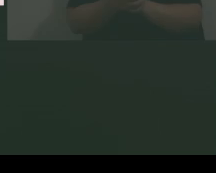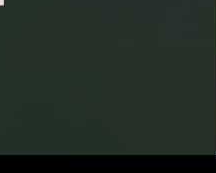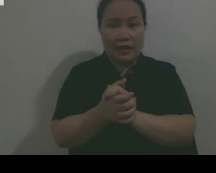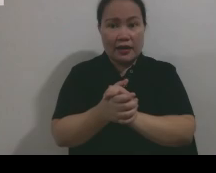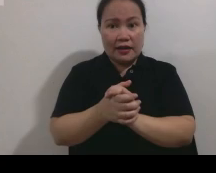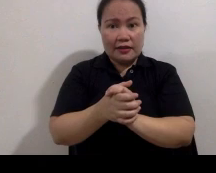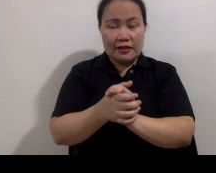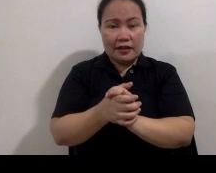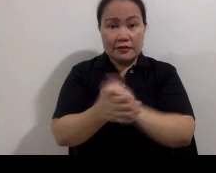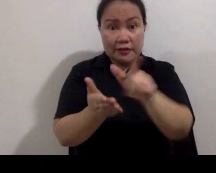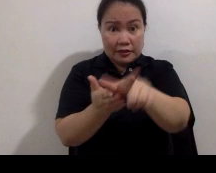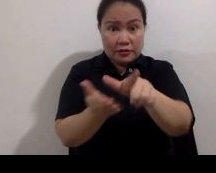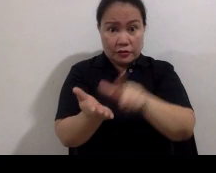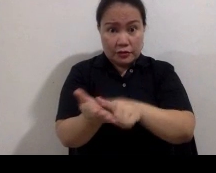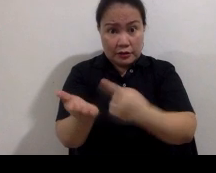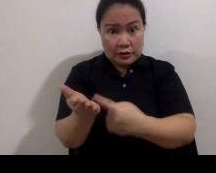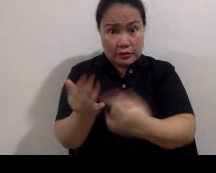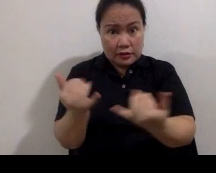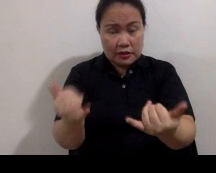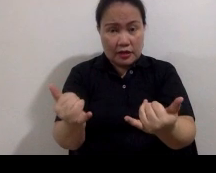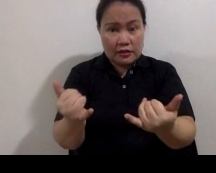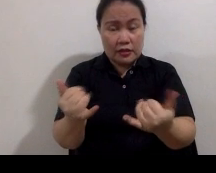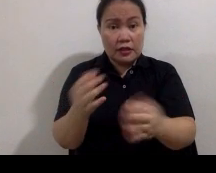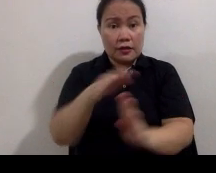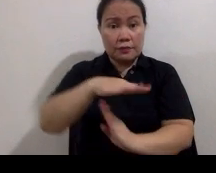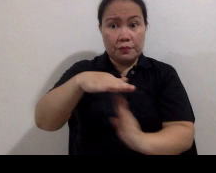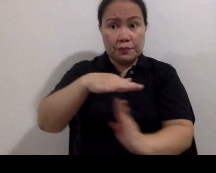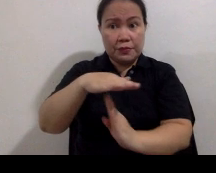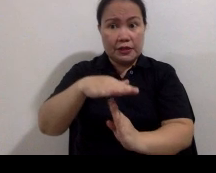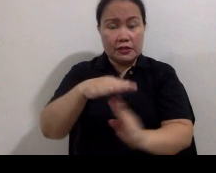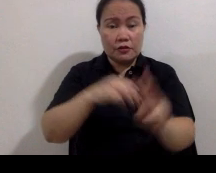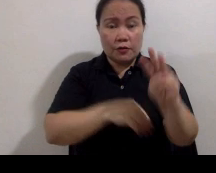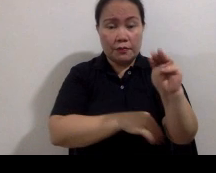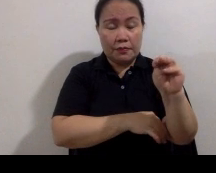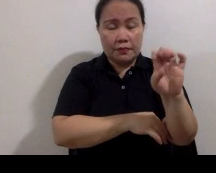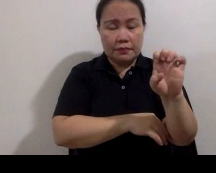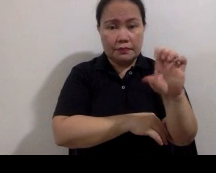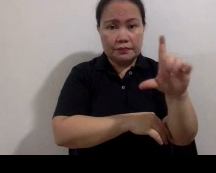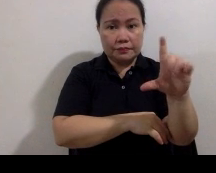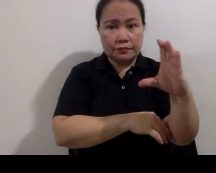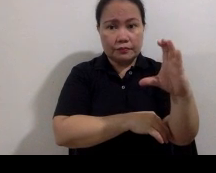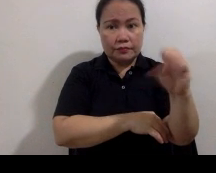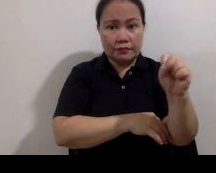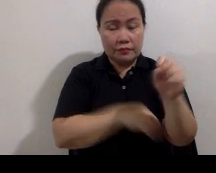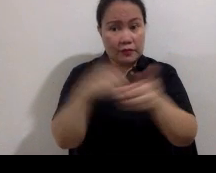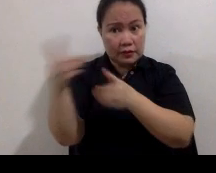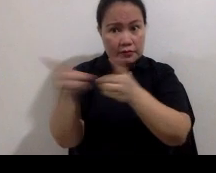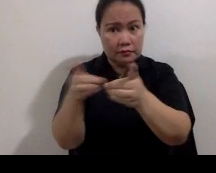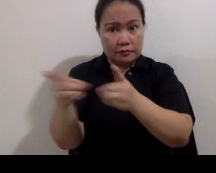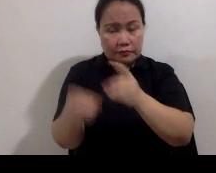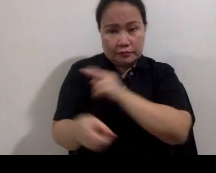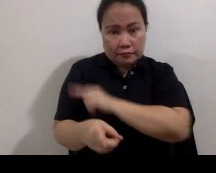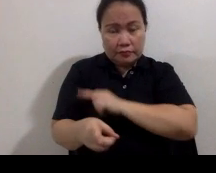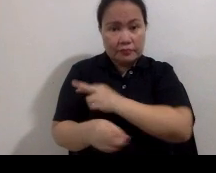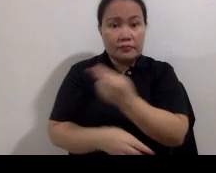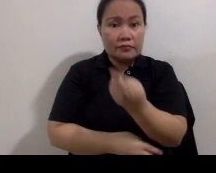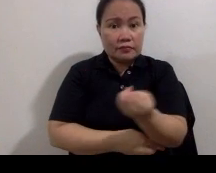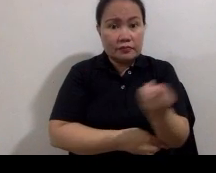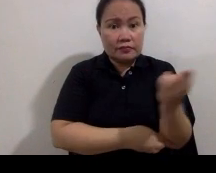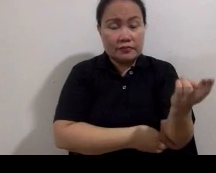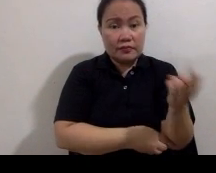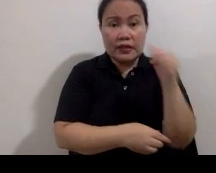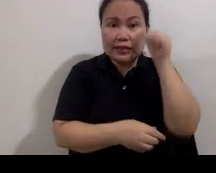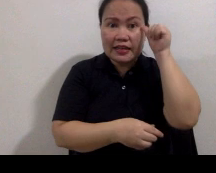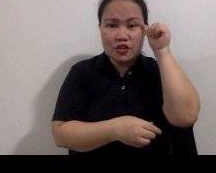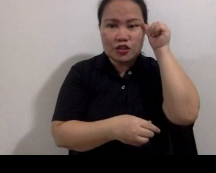At ang aralin na ating tatalakayin ngayon ay nakabatay sa Most Essential Learning Competency na nailalarawan ang mga yamang likas